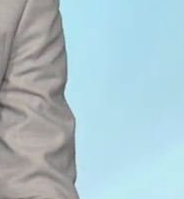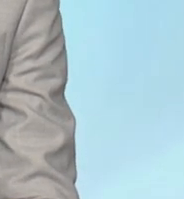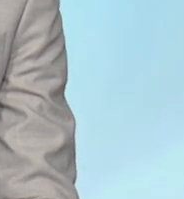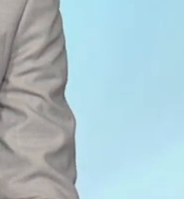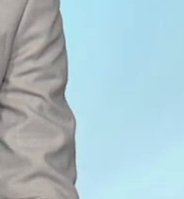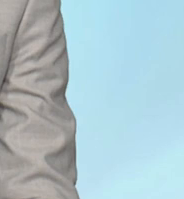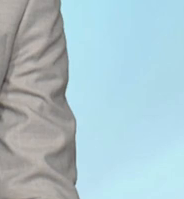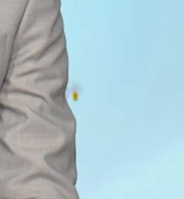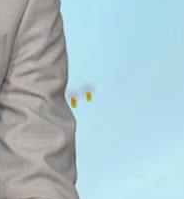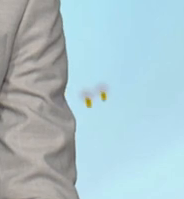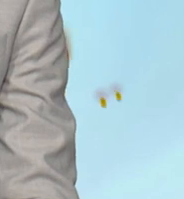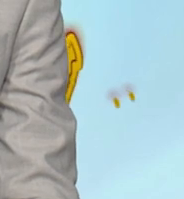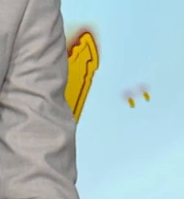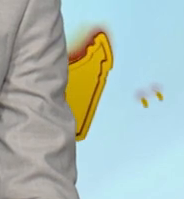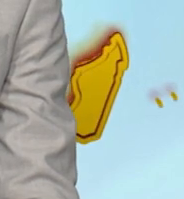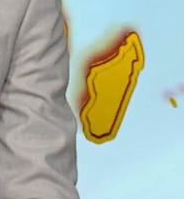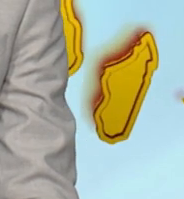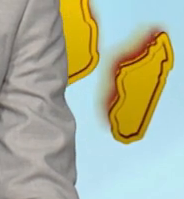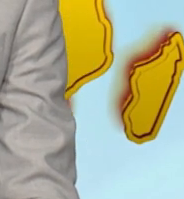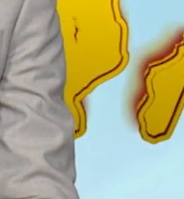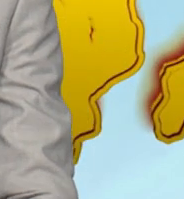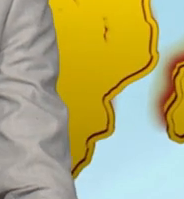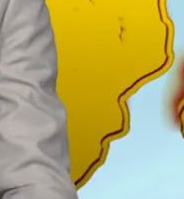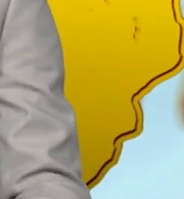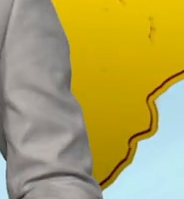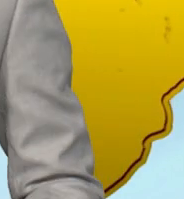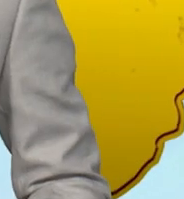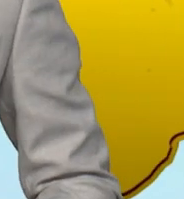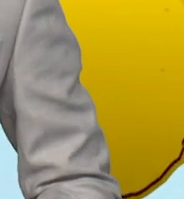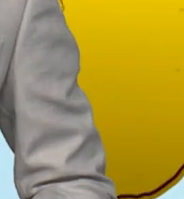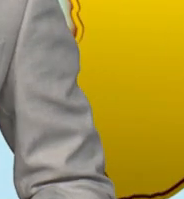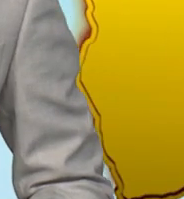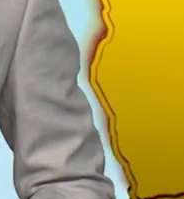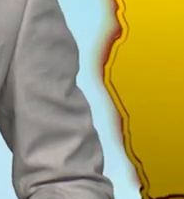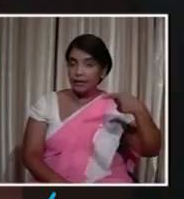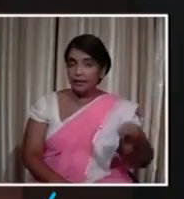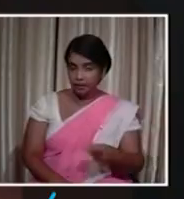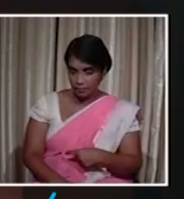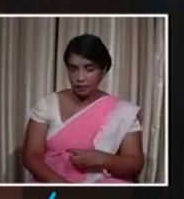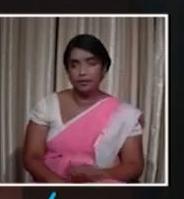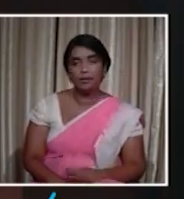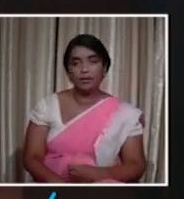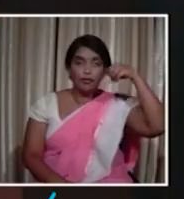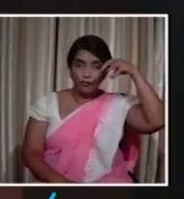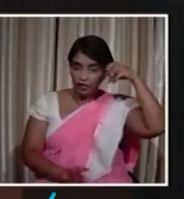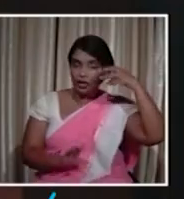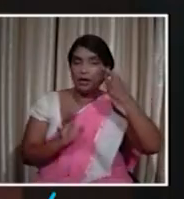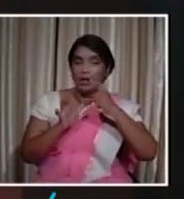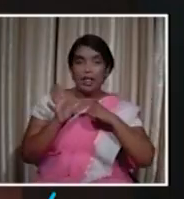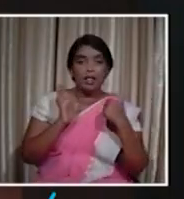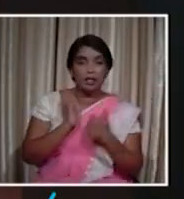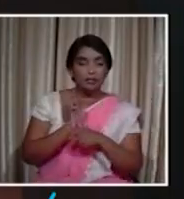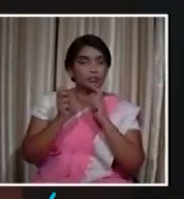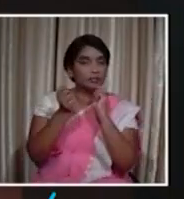විරුද්ධ වන්නේ විදුලි මාෆියාකරුවන් බවයි විදුලිබල අමාත්‍ය කංචන විජේසේකර ඊයේ දින ප්‍රකාශ කළේ. විදුලිබල පනතේ